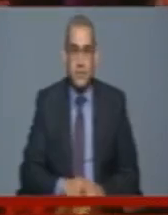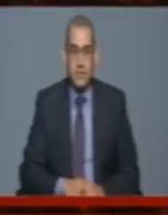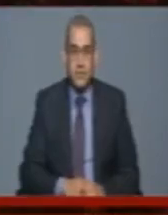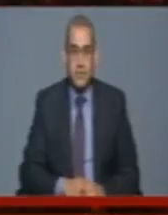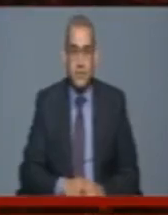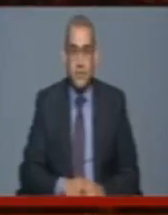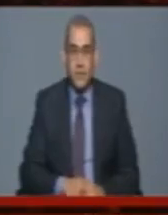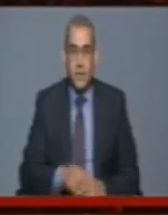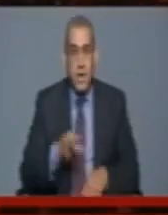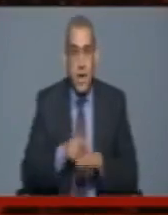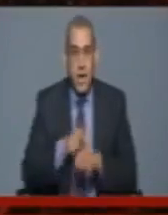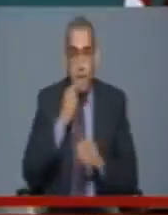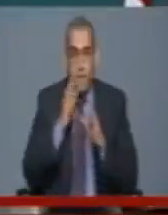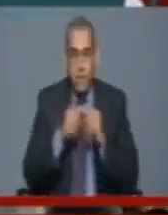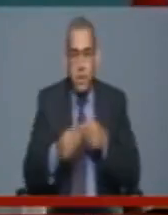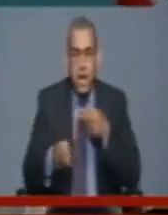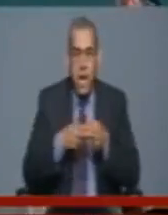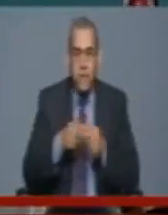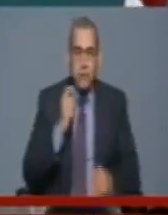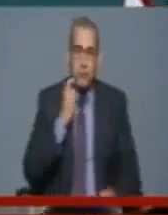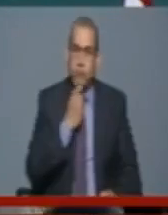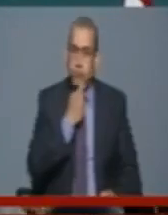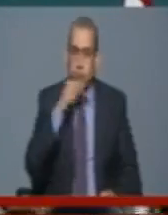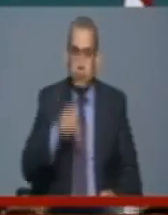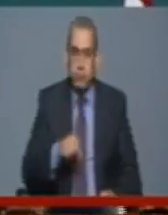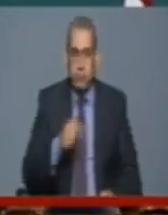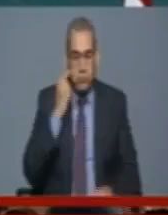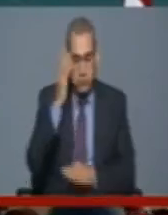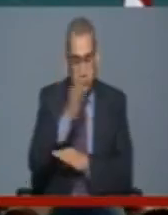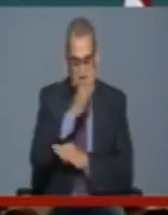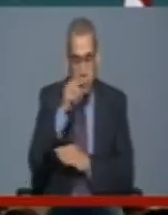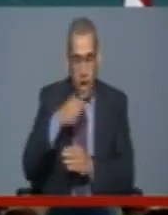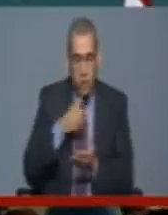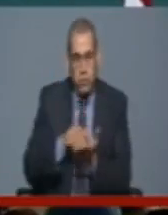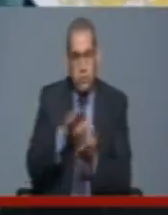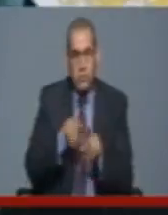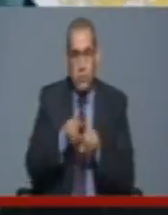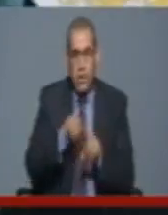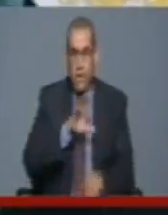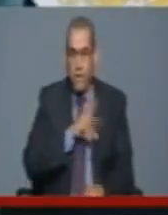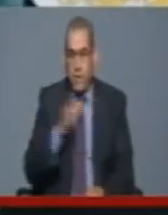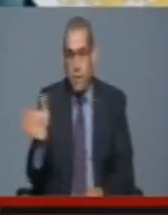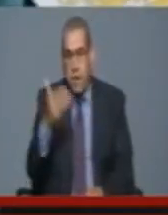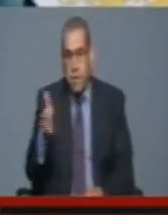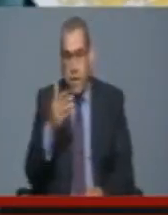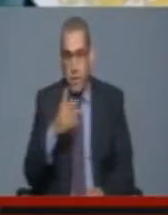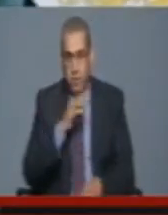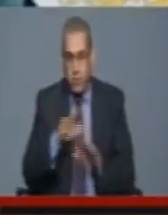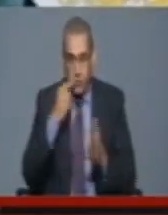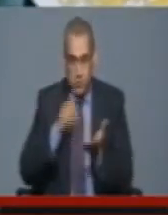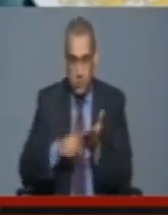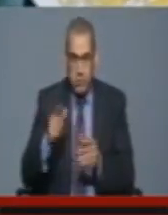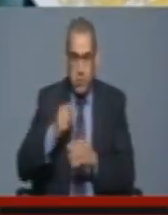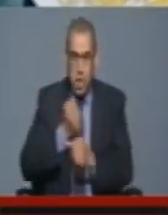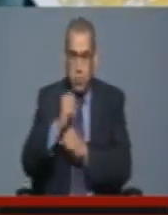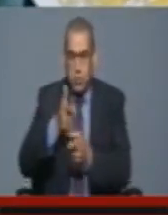الموقف المصري الرافض والحاسم لمخططات تهجير أشقائنا الفلسطينيين قسريا، سواء